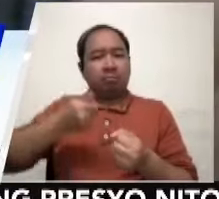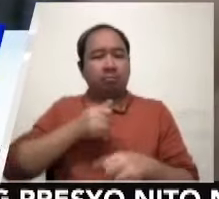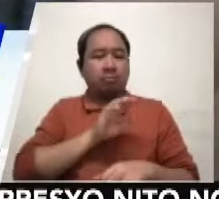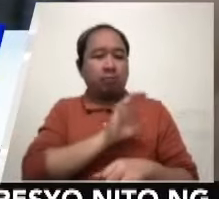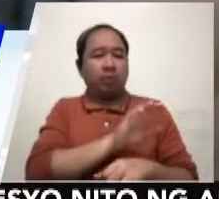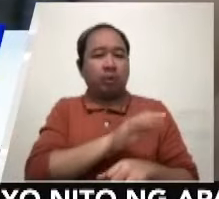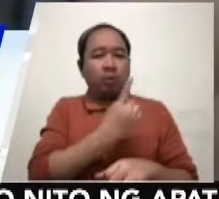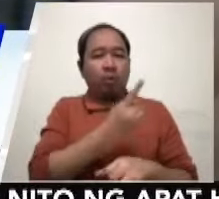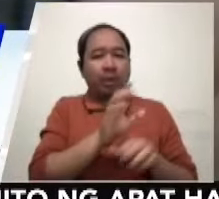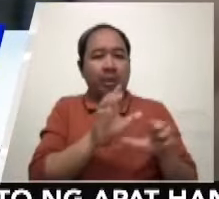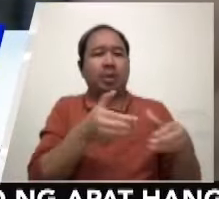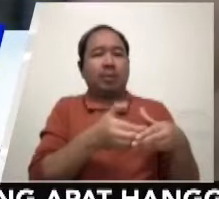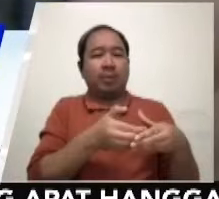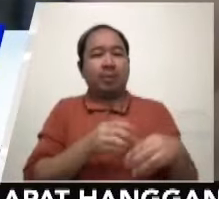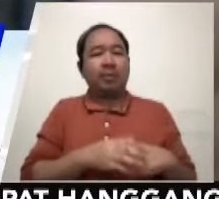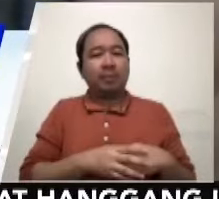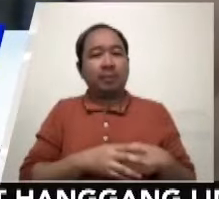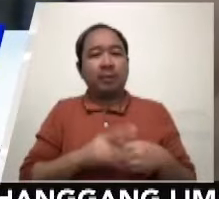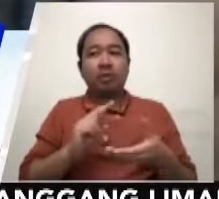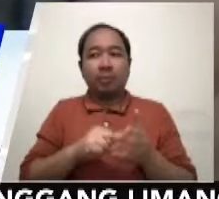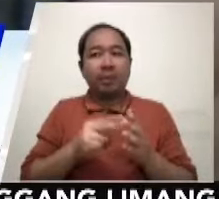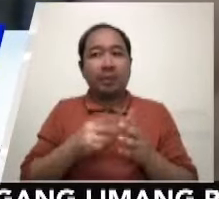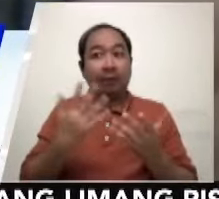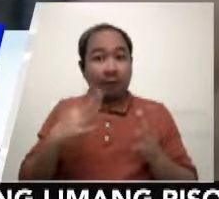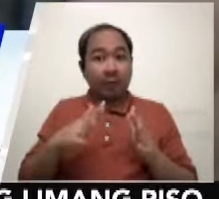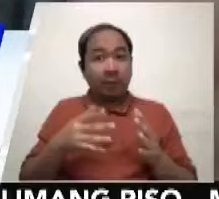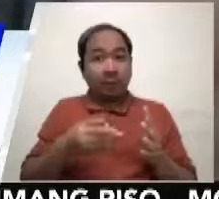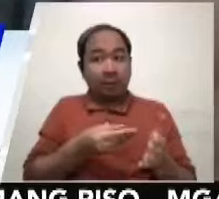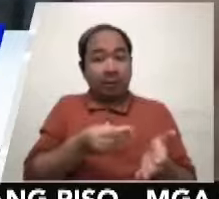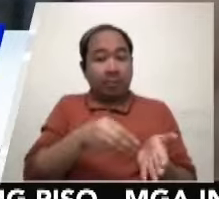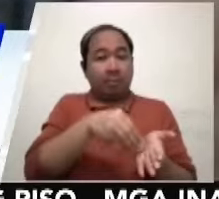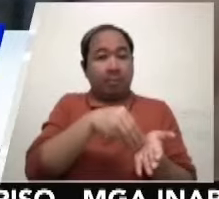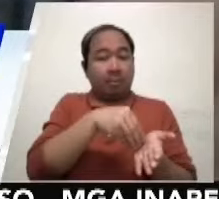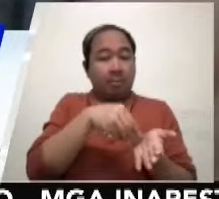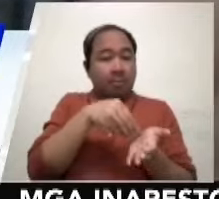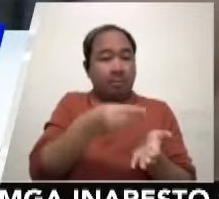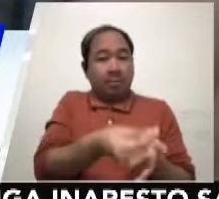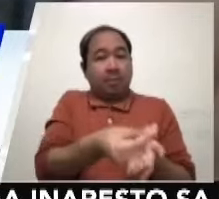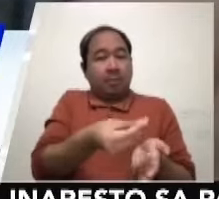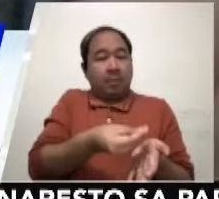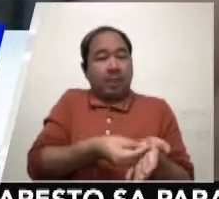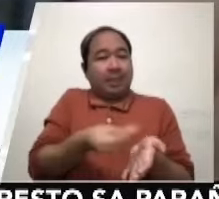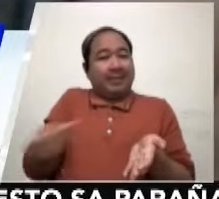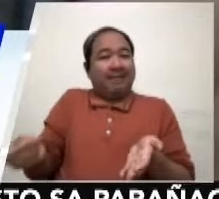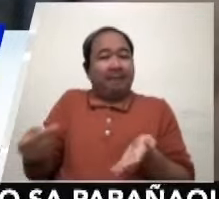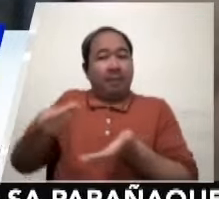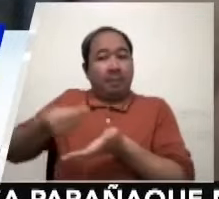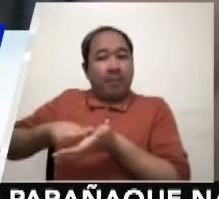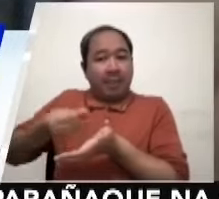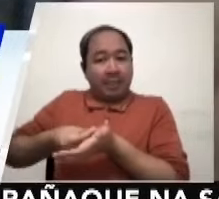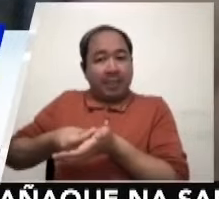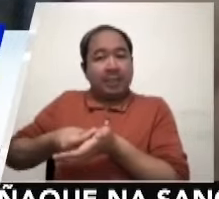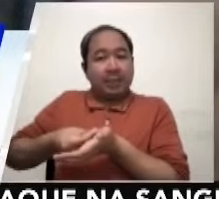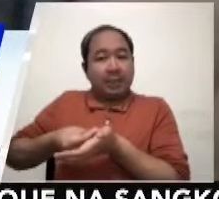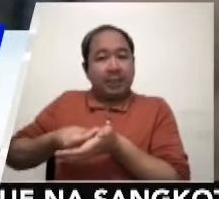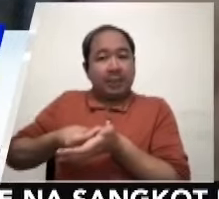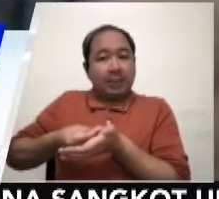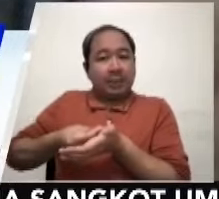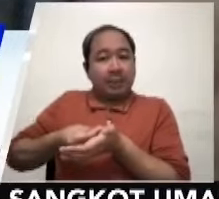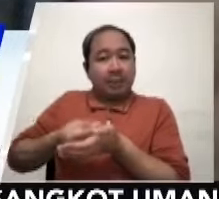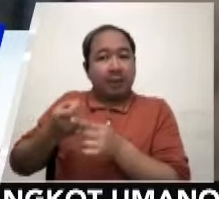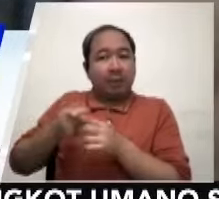interest. Magkakaliwaan sila pag naibigay itong pera na galing sa mga operatiba